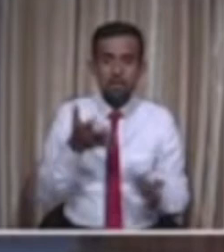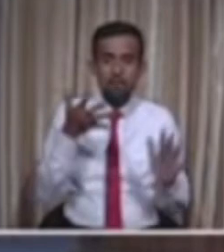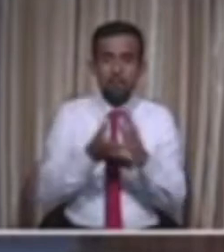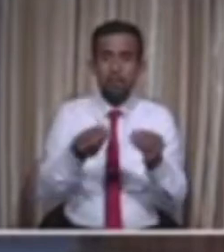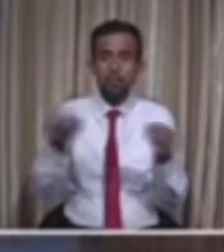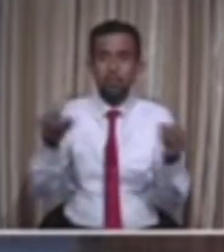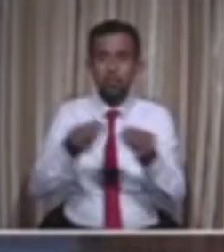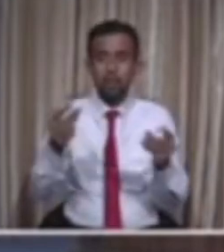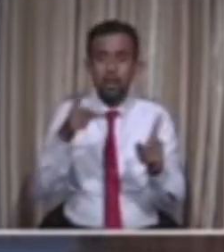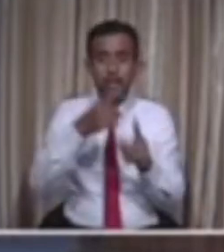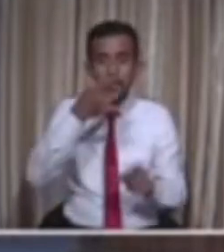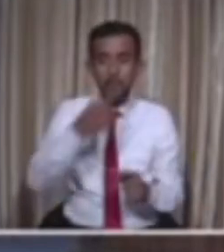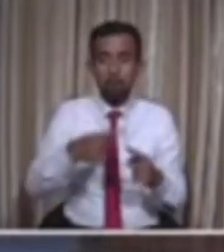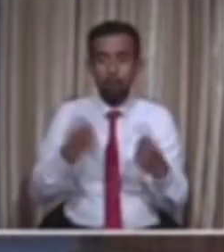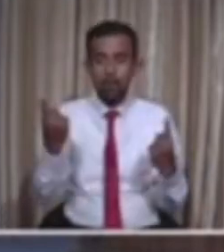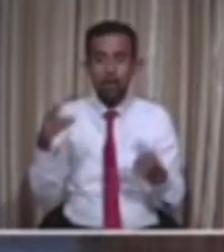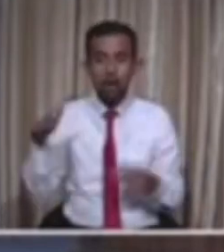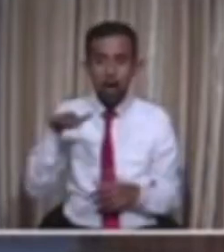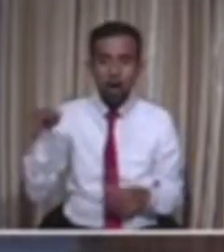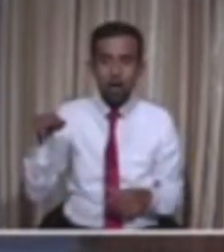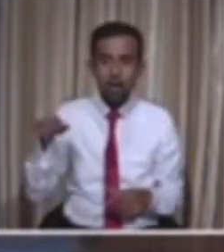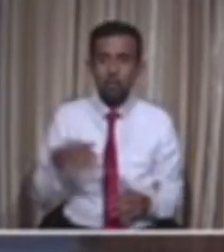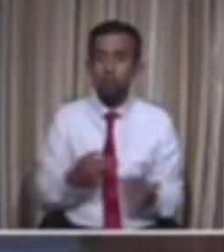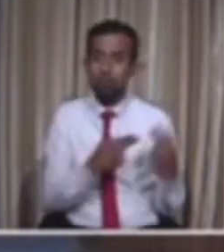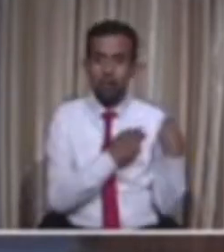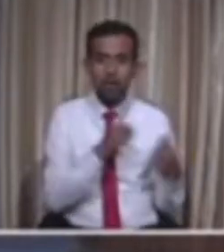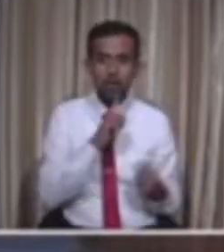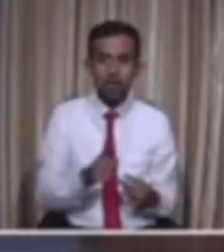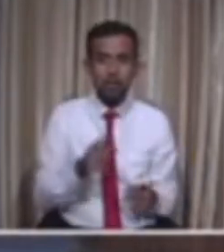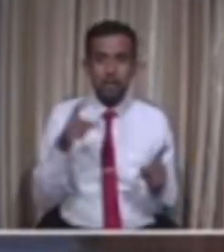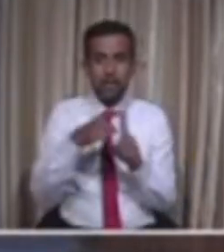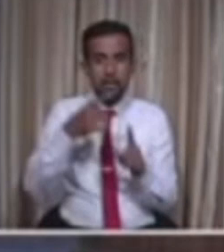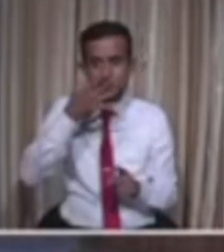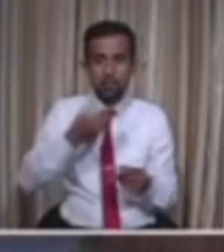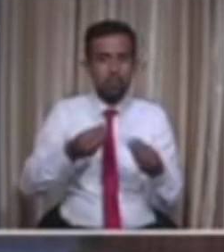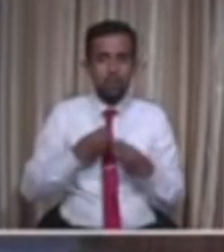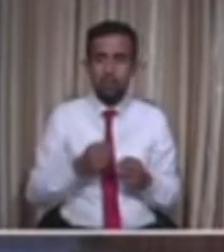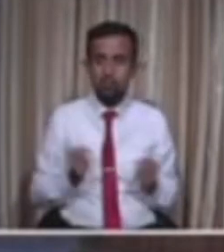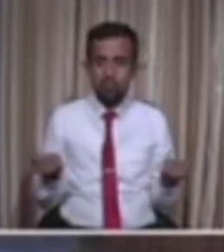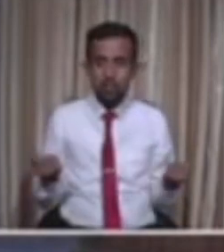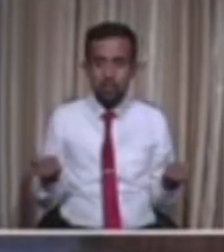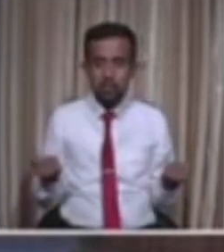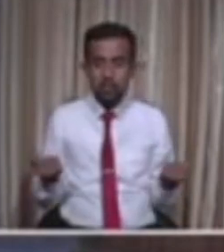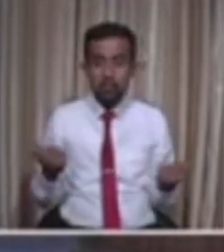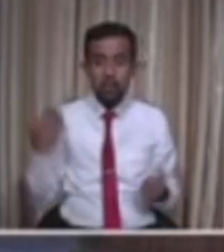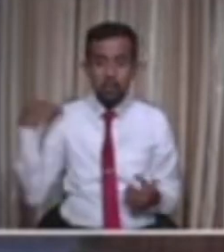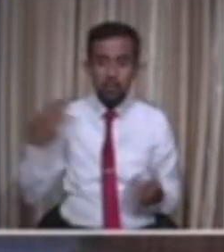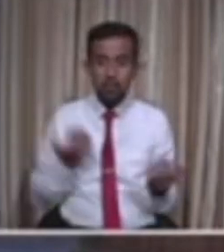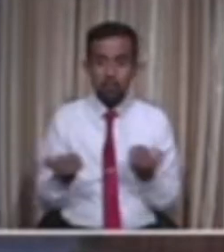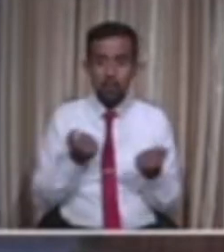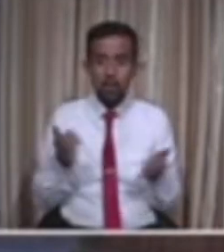atau diesel kahana apabila mem terat di nak kira. Mampu warga kimi kan api kawal dengan diesel hebat kahalan le? Dan mungkin mayor orang dat mungkin sahut erik mungkin wahana